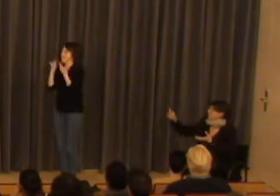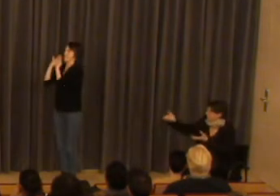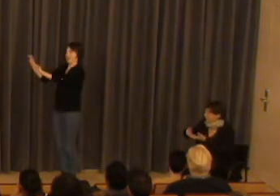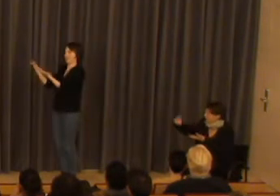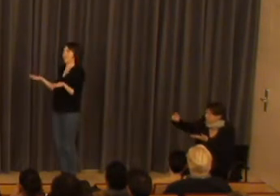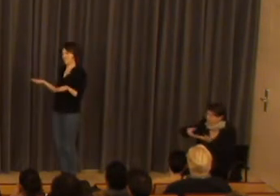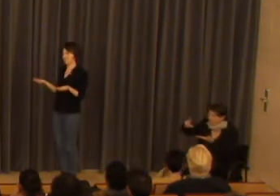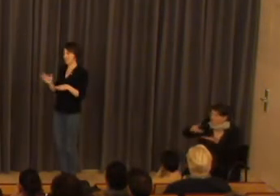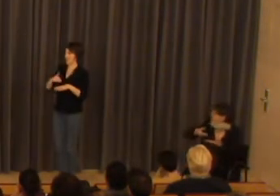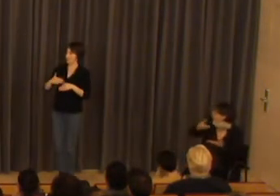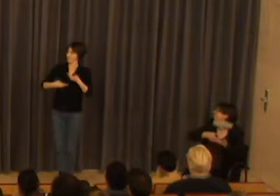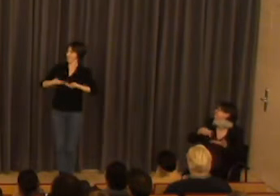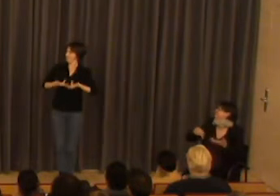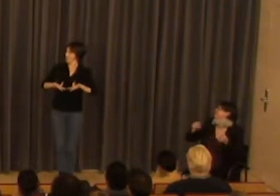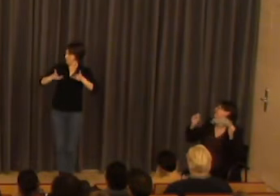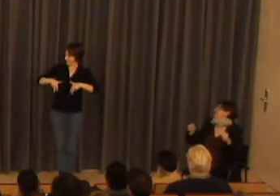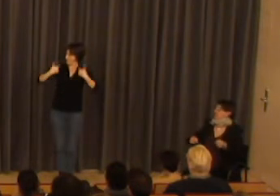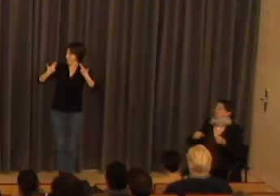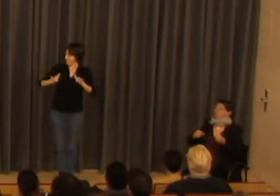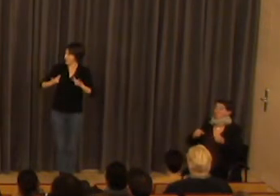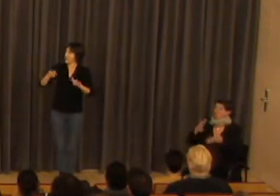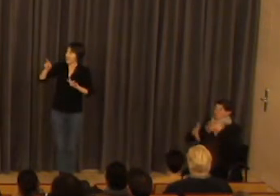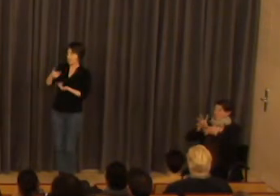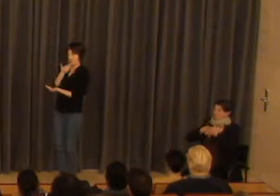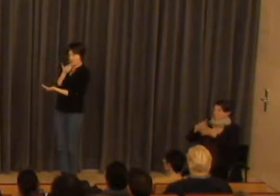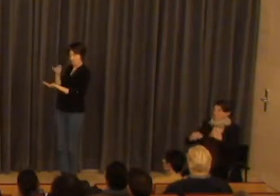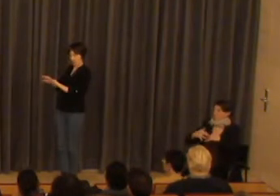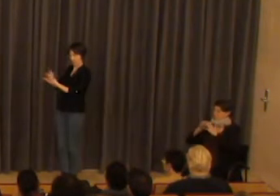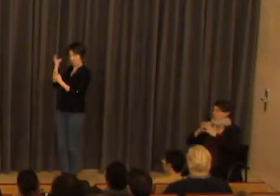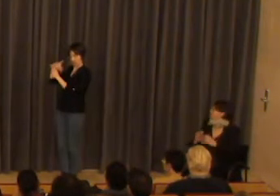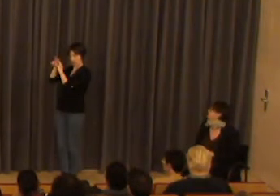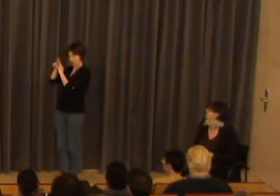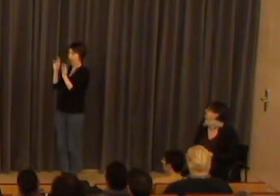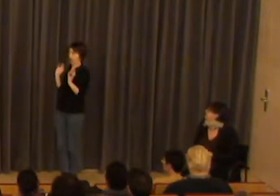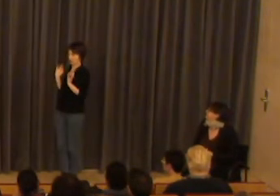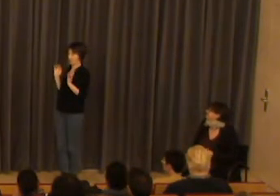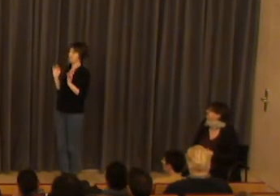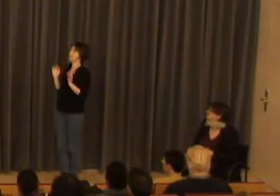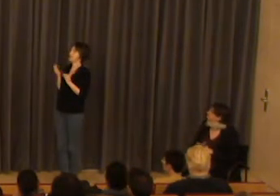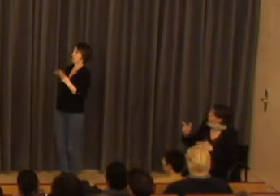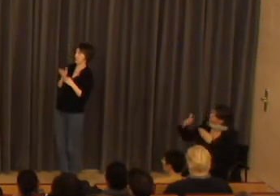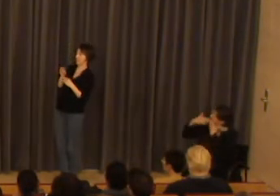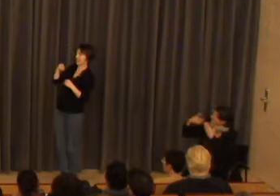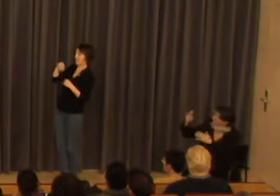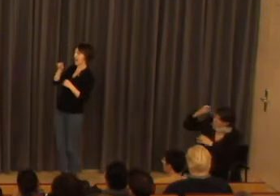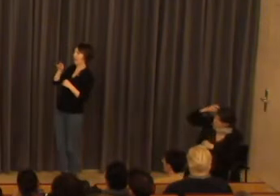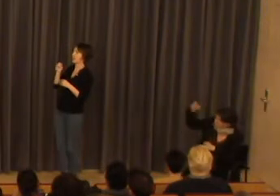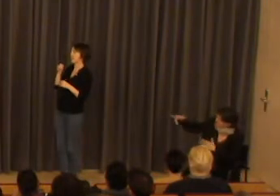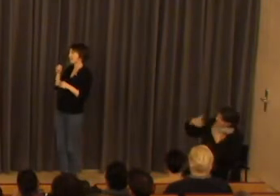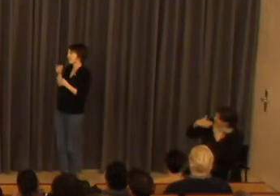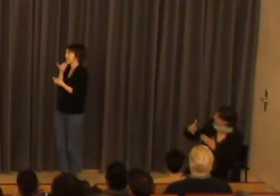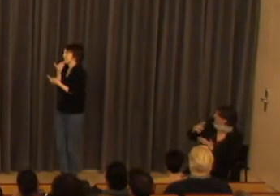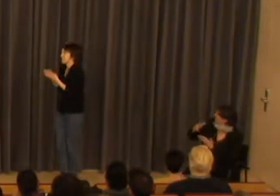li demanem a la Generalitat, en aquest cas en nom de la Marta, que no ens en oblidem d'aquestes accions que